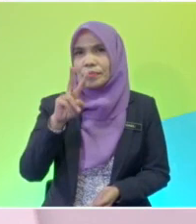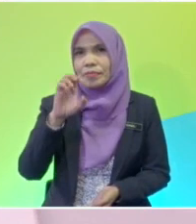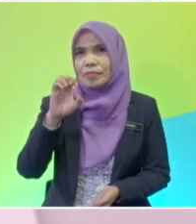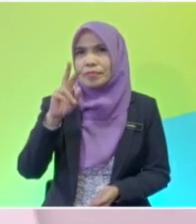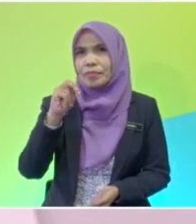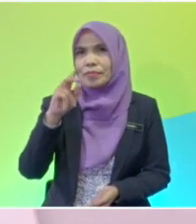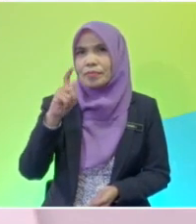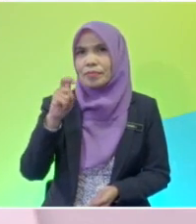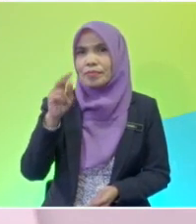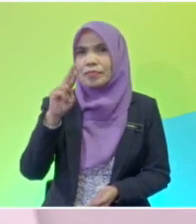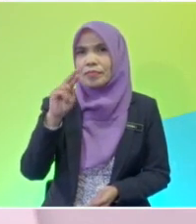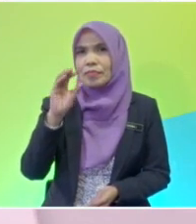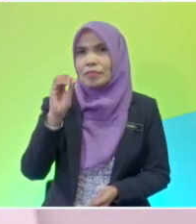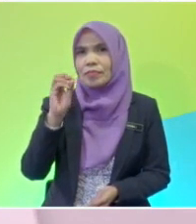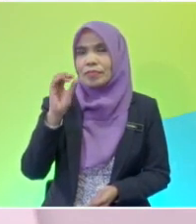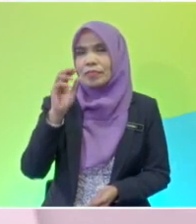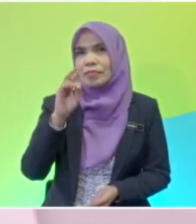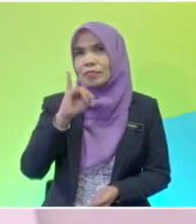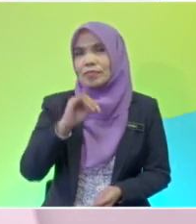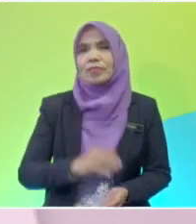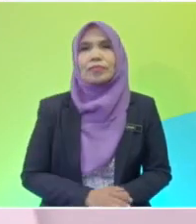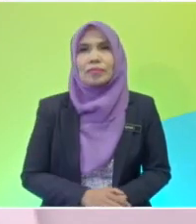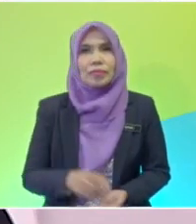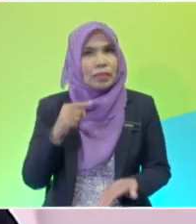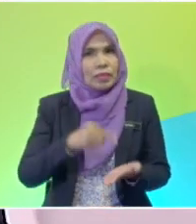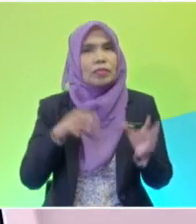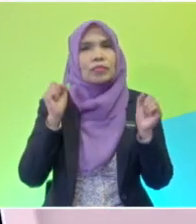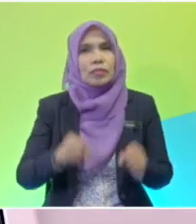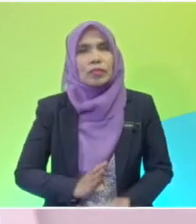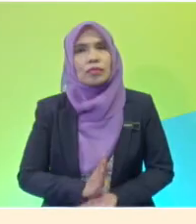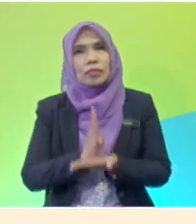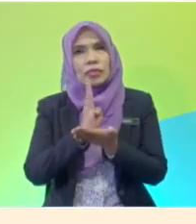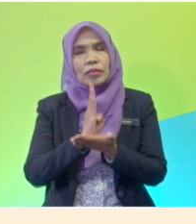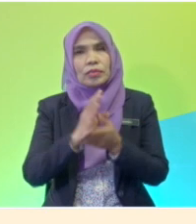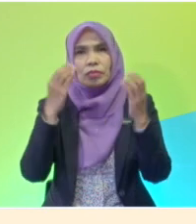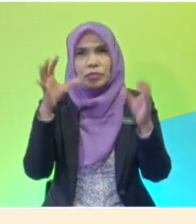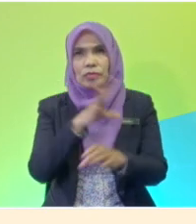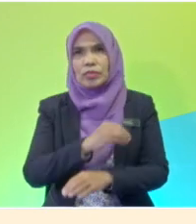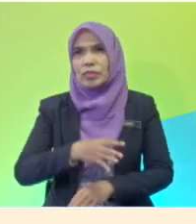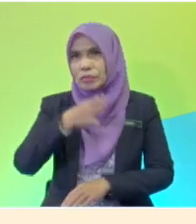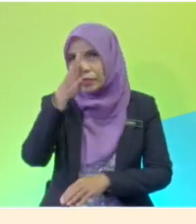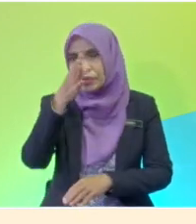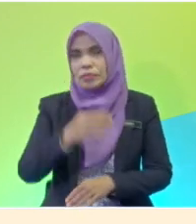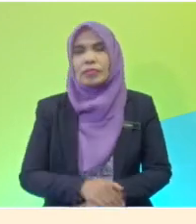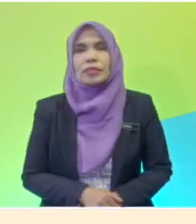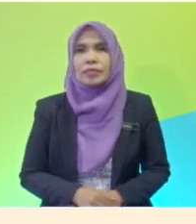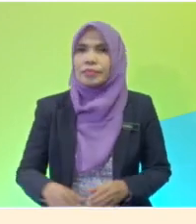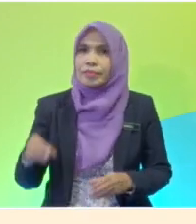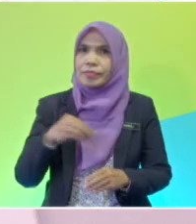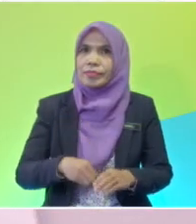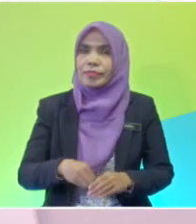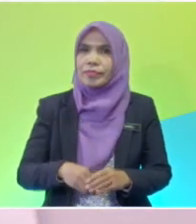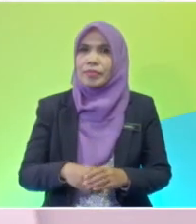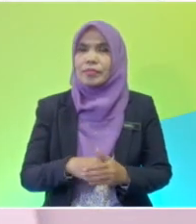membantu guru murid dan juga ibu bapak dalam membangunkan eee peneliti setiap